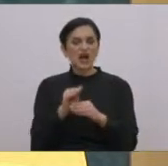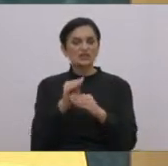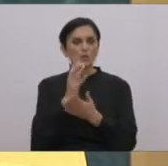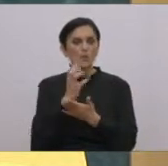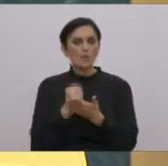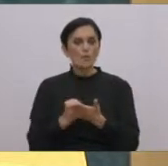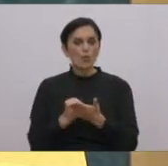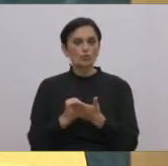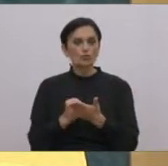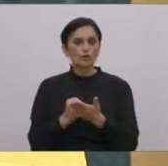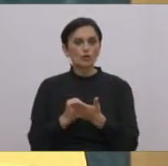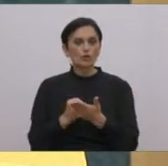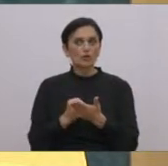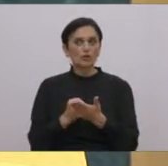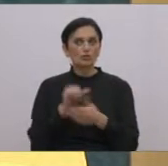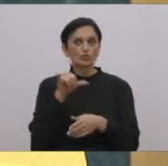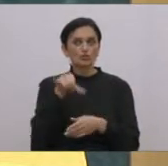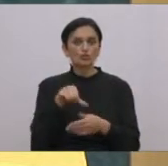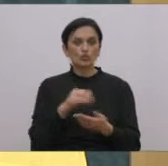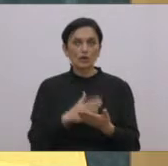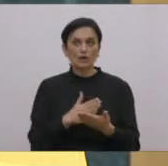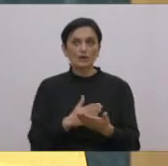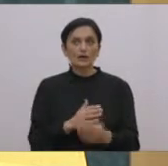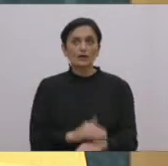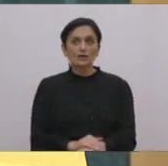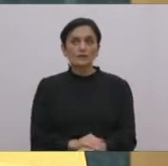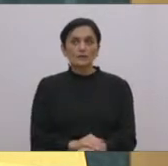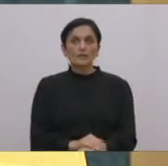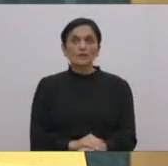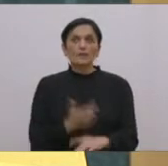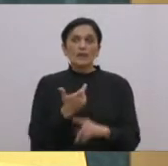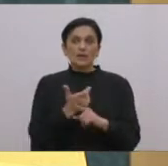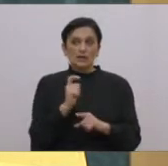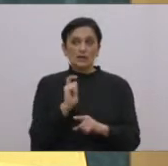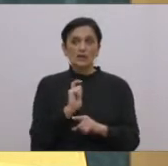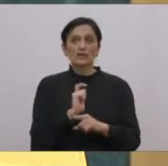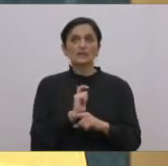პოტენციალი, რომელიც გააჩნია. Ძალიან